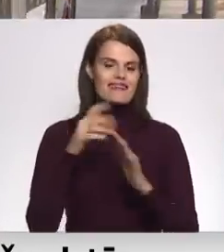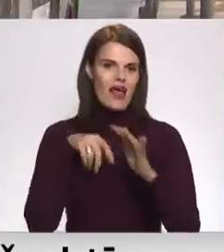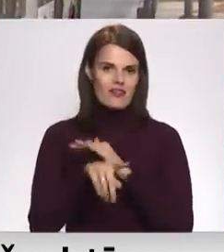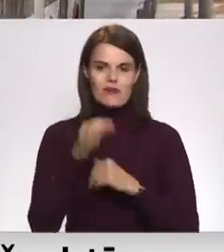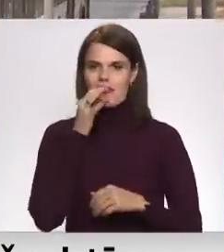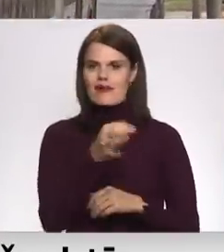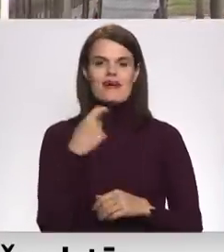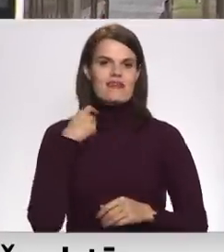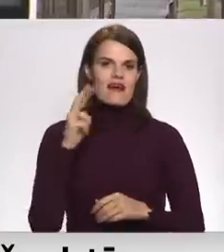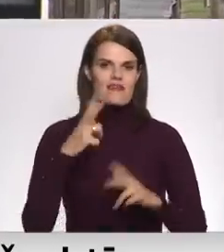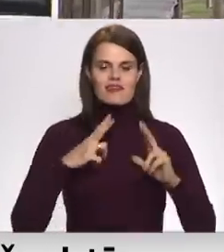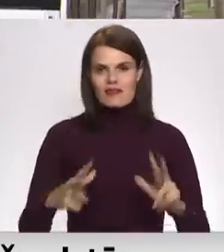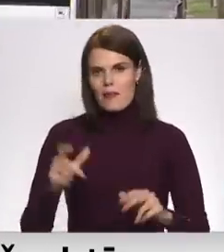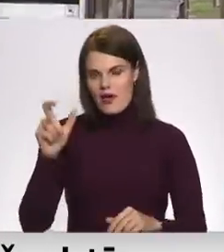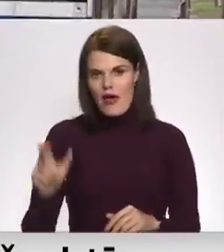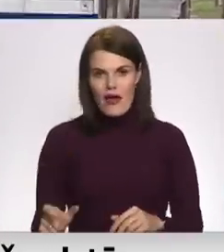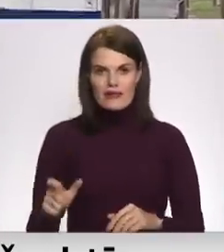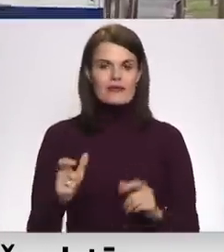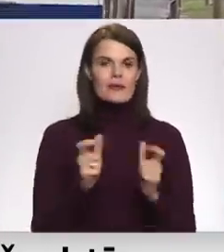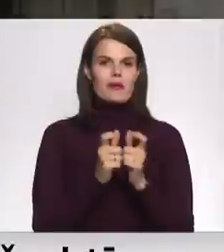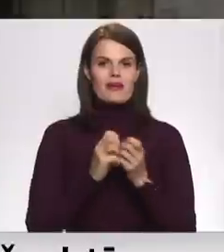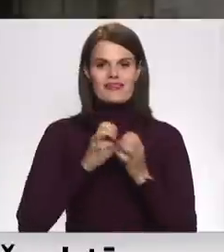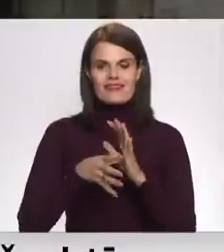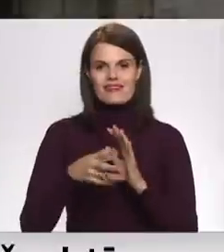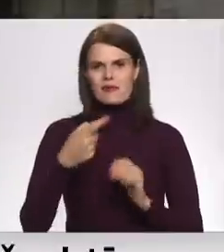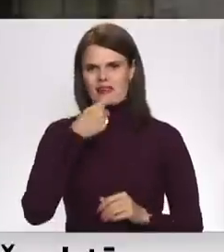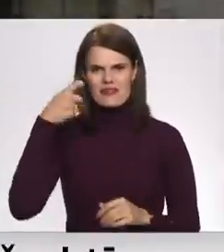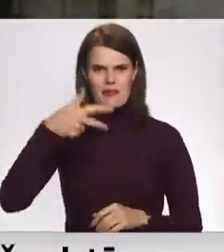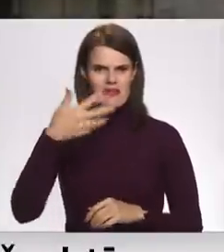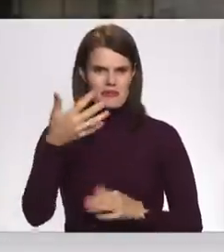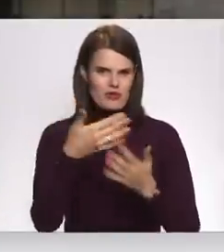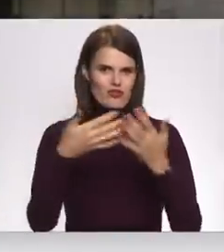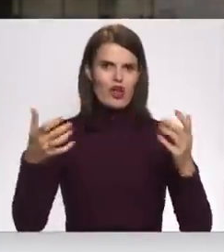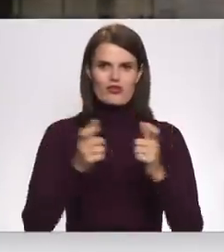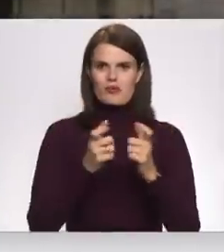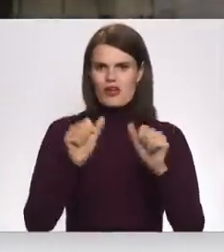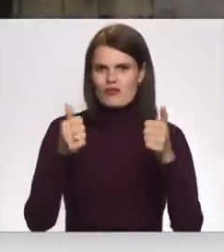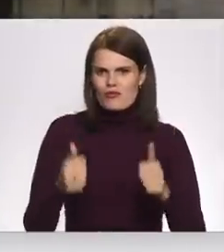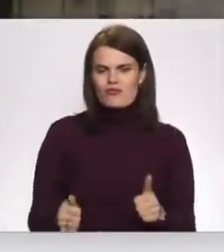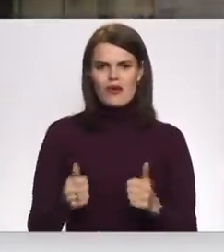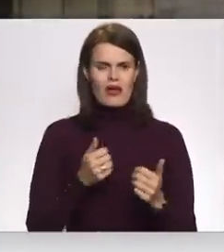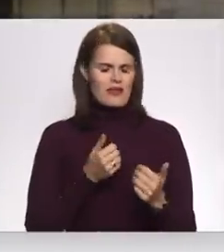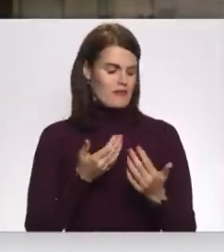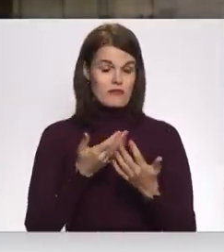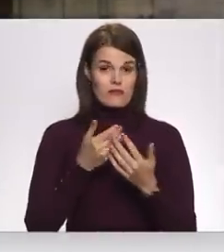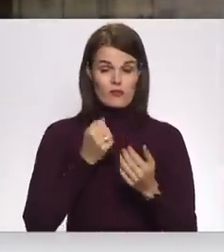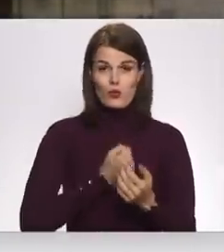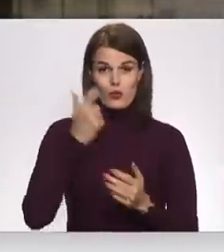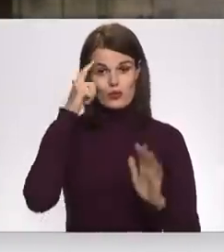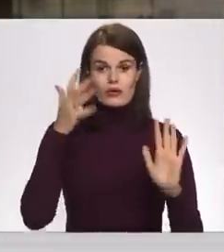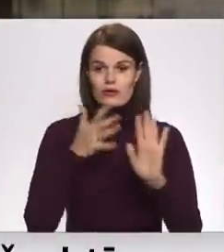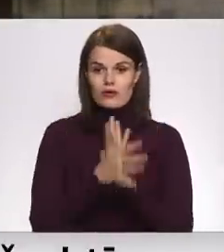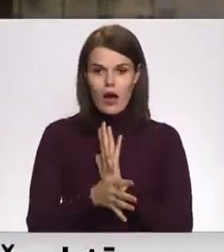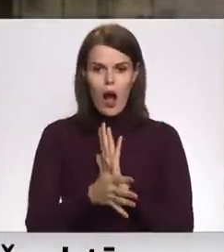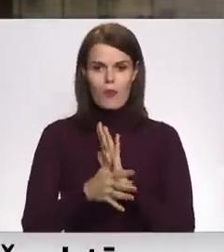Rīgas vicemērs. Biļešu sistēma ar 135 dažādiem biļešu veidiem, kur tur īsti nevar norientēties, tur